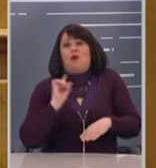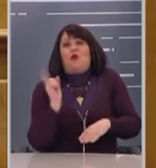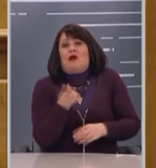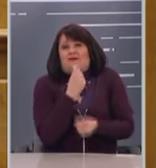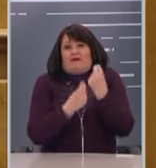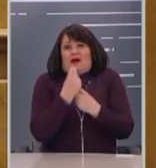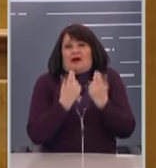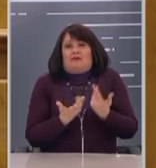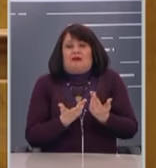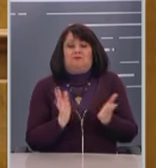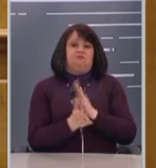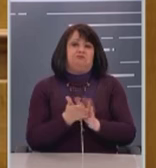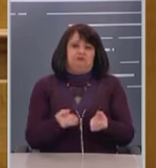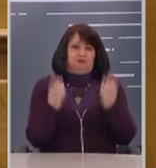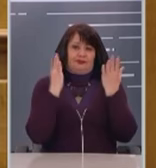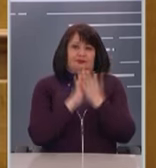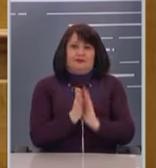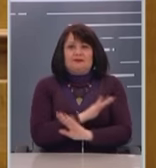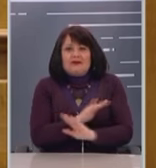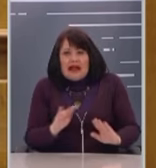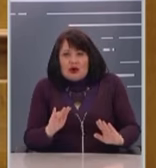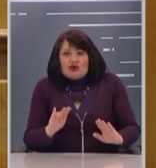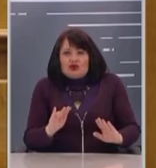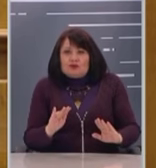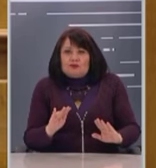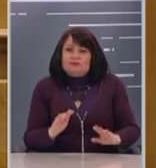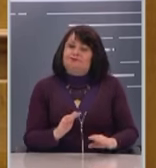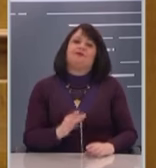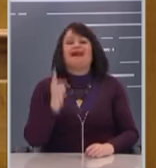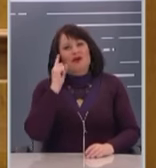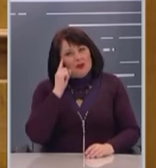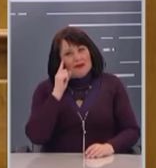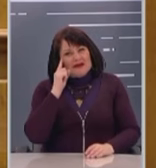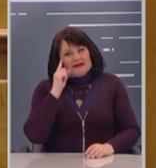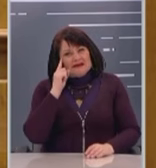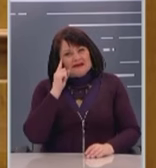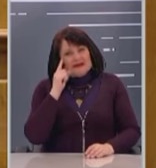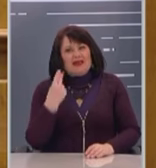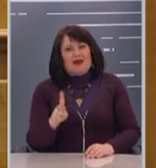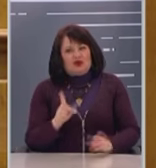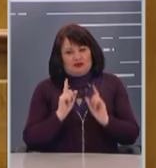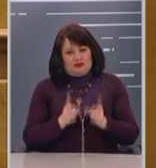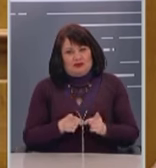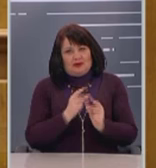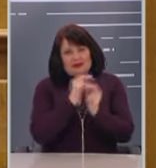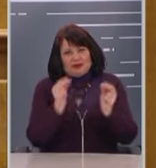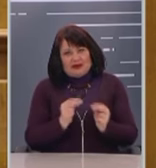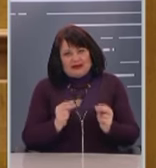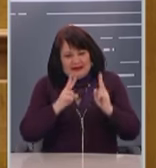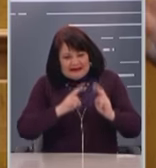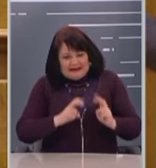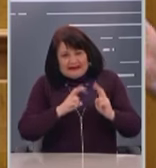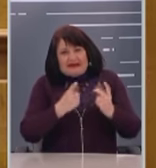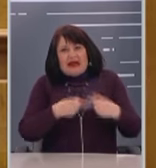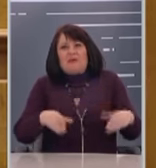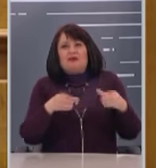αυτό. Νομίσατε τότε ότι αυτό είναι το δικό σας πόρισμα των εξεταστικών επιτροπών που